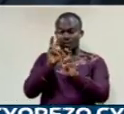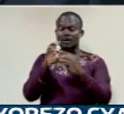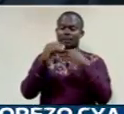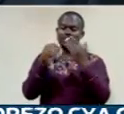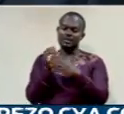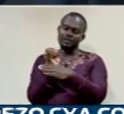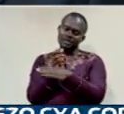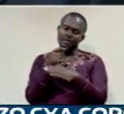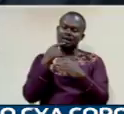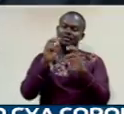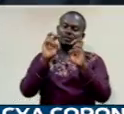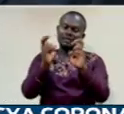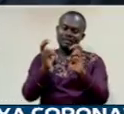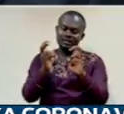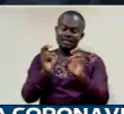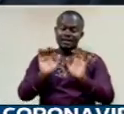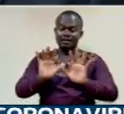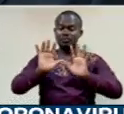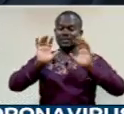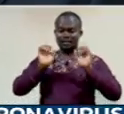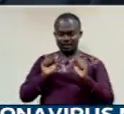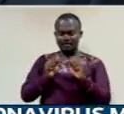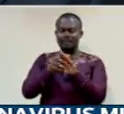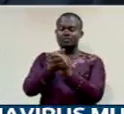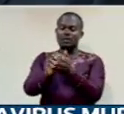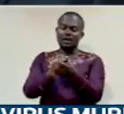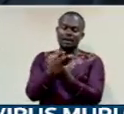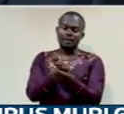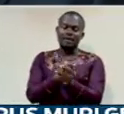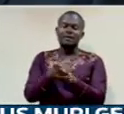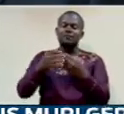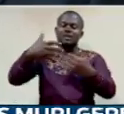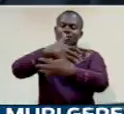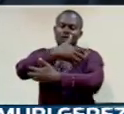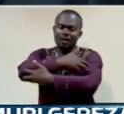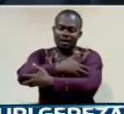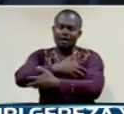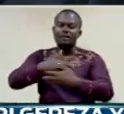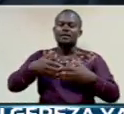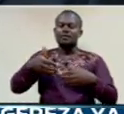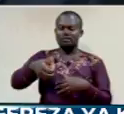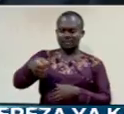inama bakatubwira bati ni mwirinde ni mukarabe mwihoberana mwikorana mu ntoke